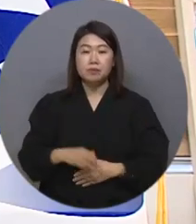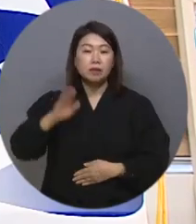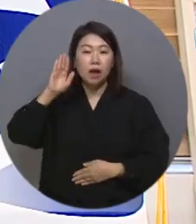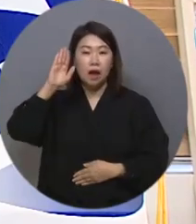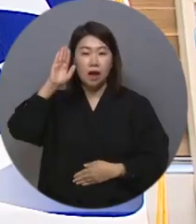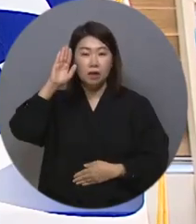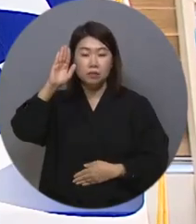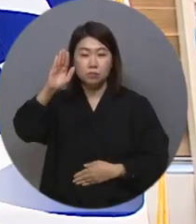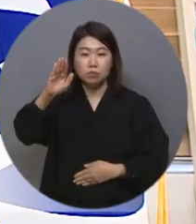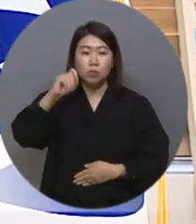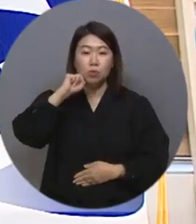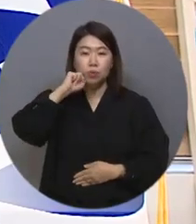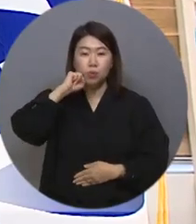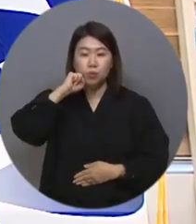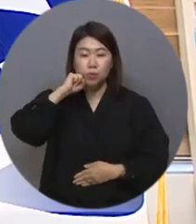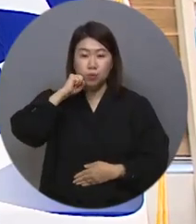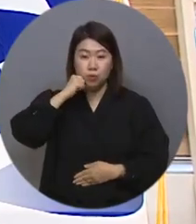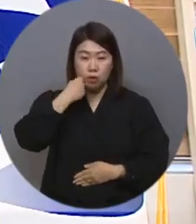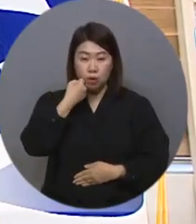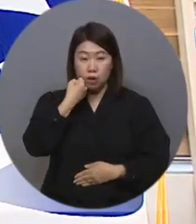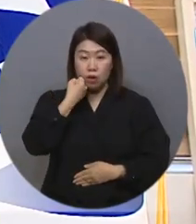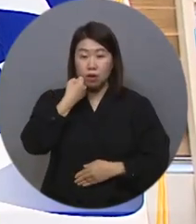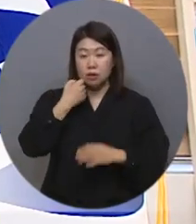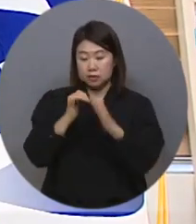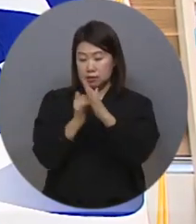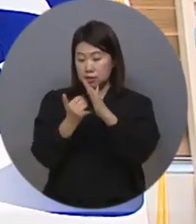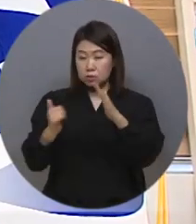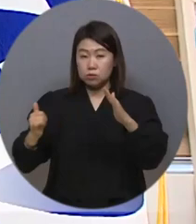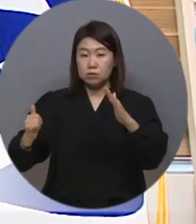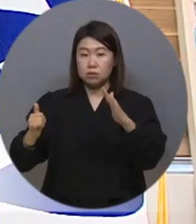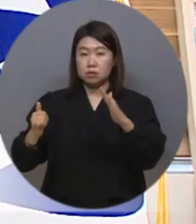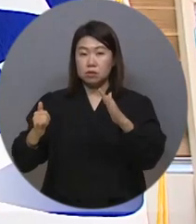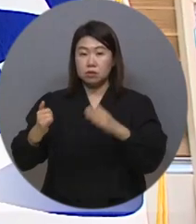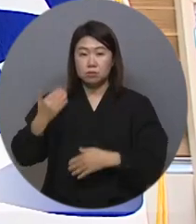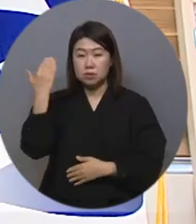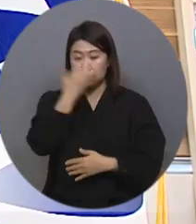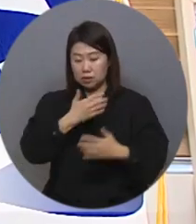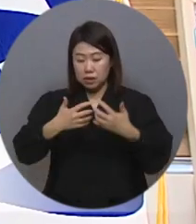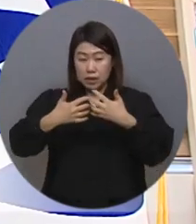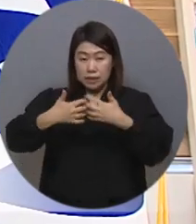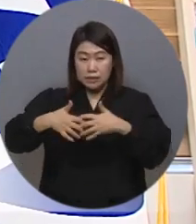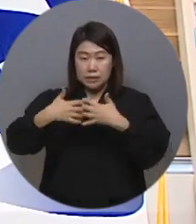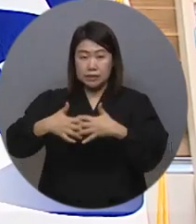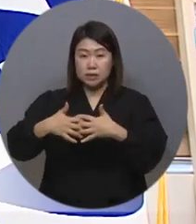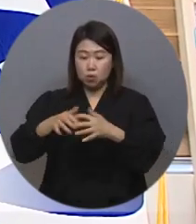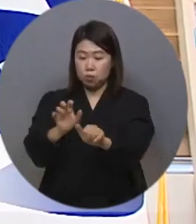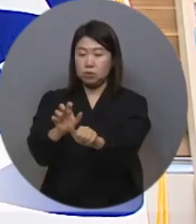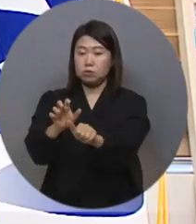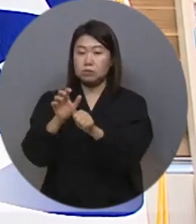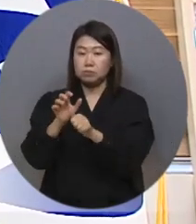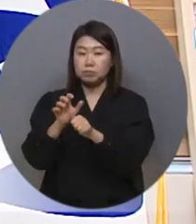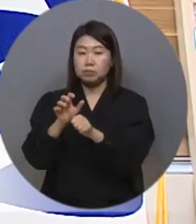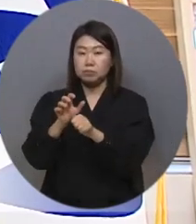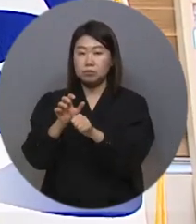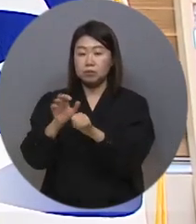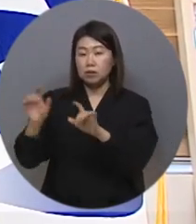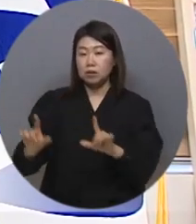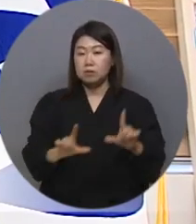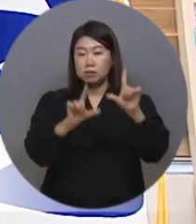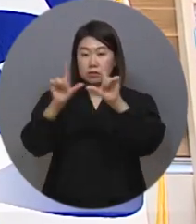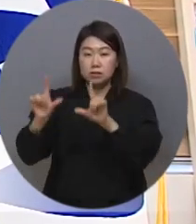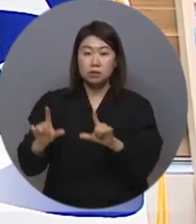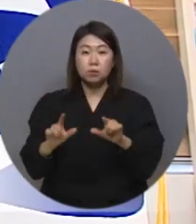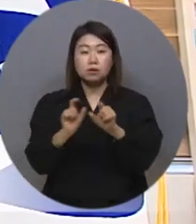그 어려운 그 가정들의 스마트 기기를 그